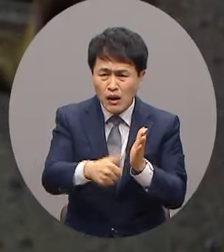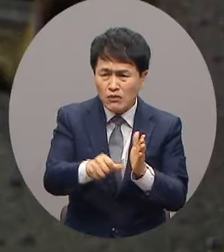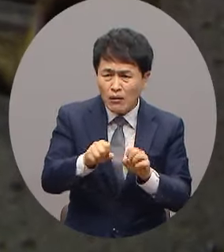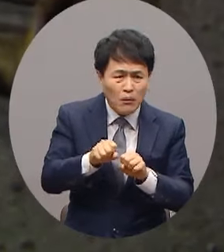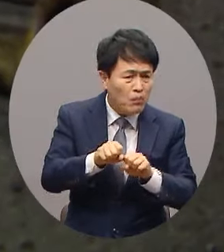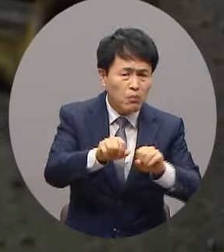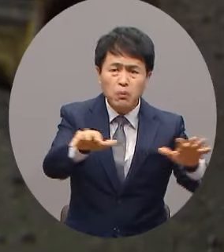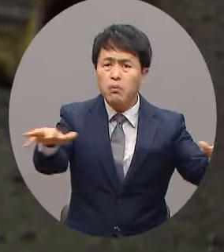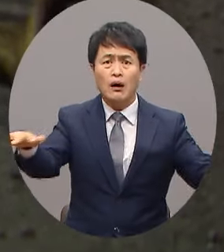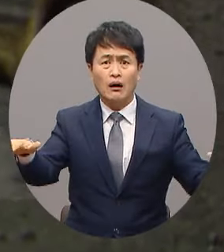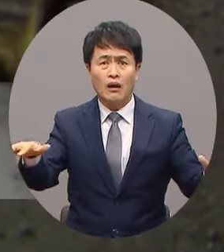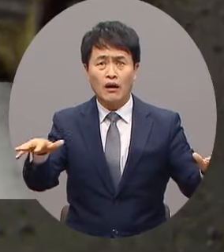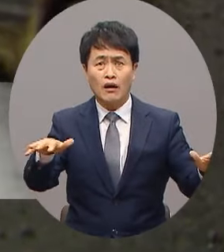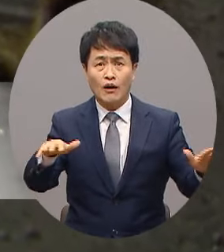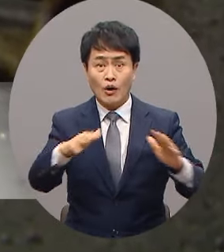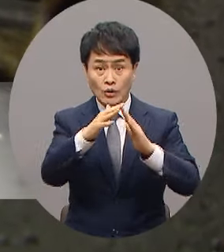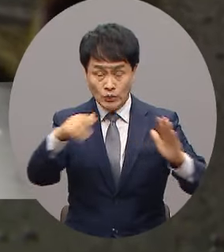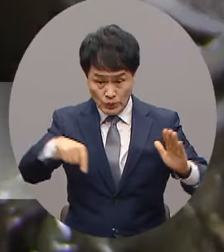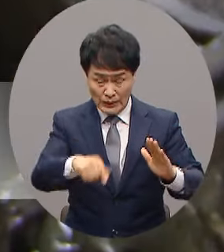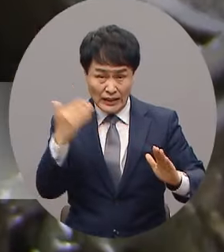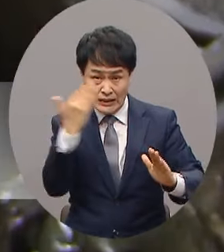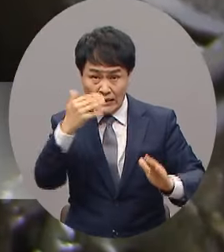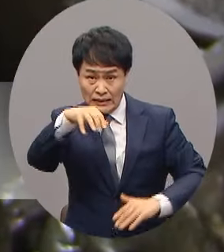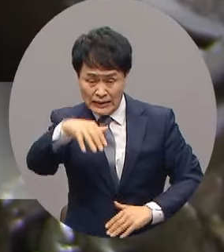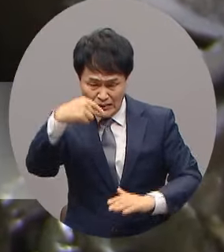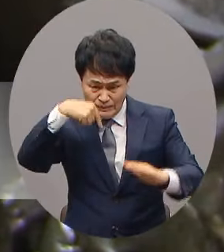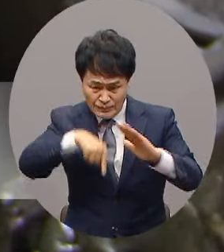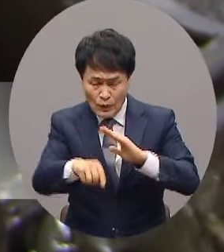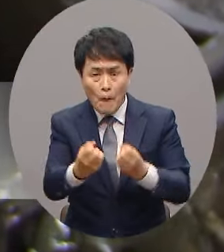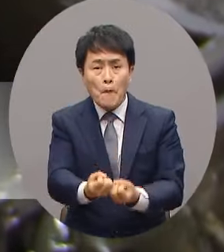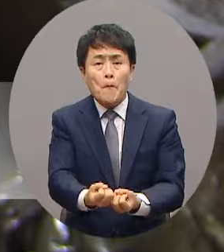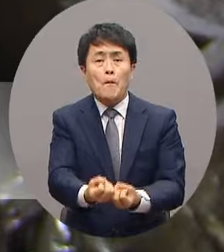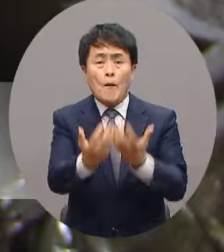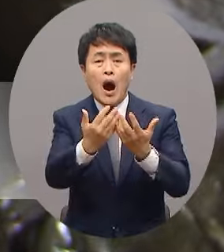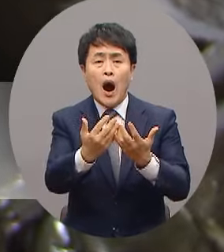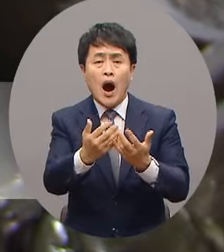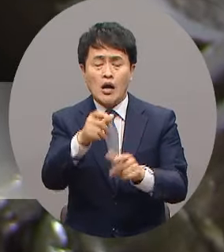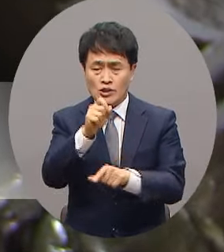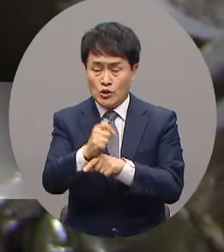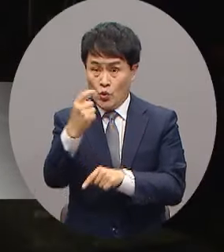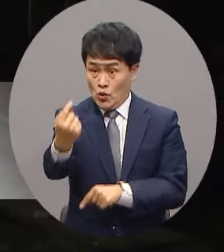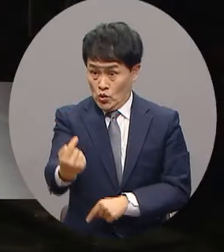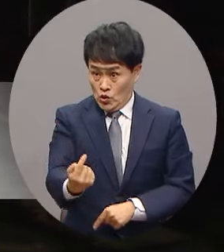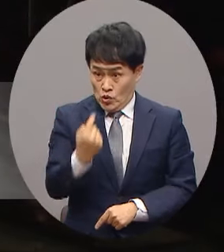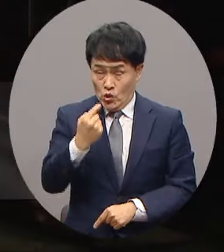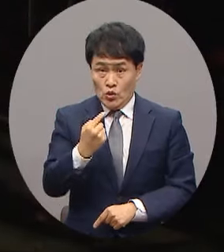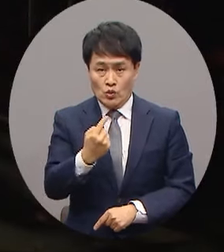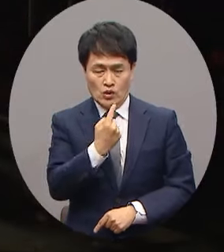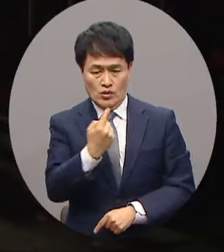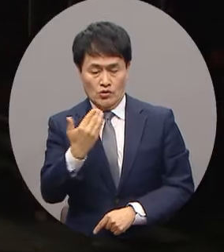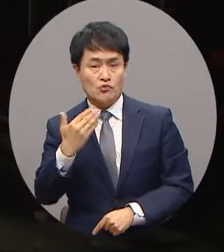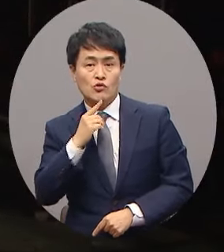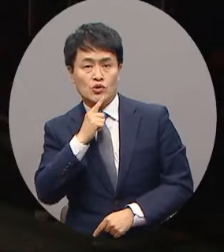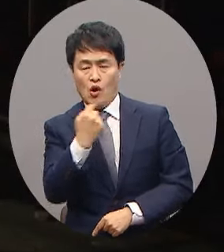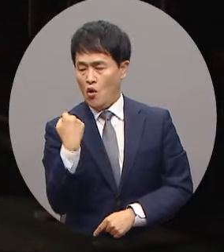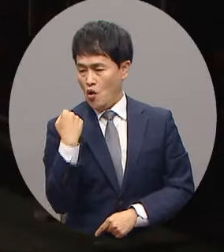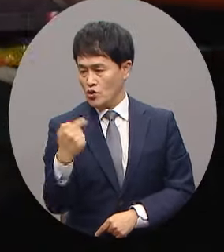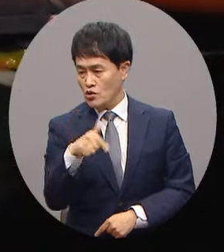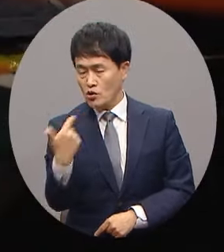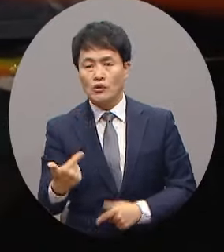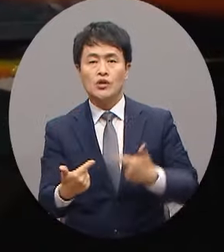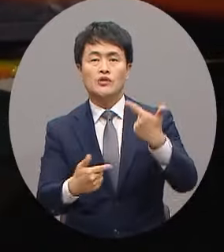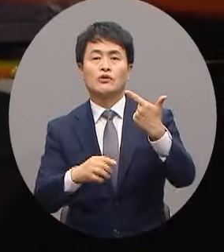있습니다. 전주 리사이클링 센터 지하에서 폭발이 발생했다는 직원의 신고가 소방으로 접수된 건 어제 저녁